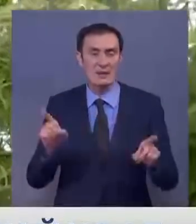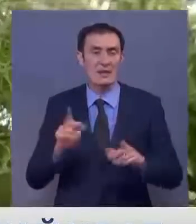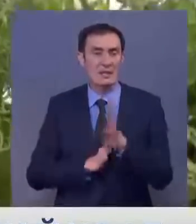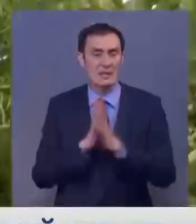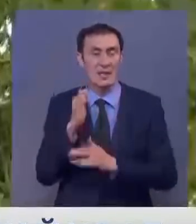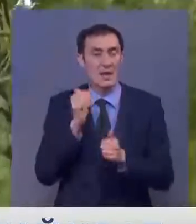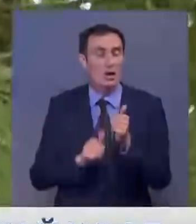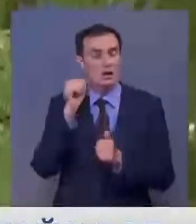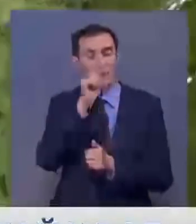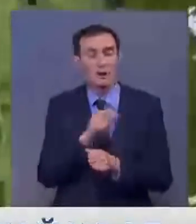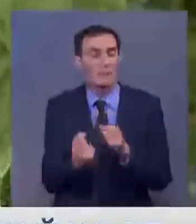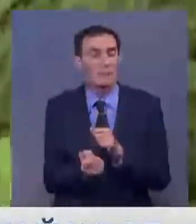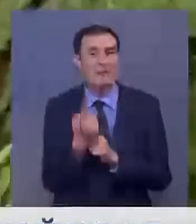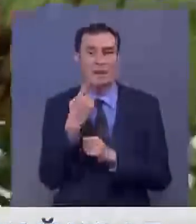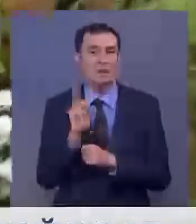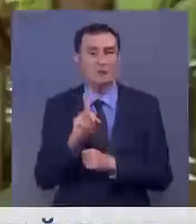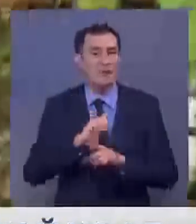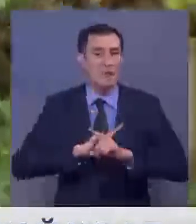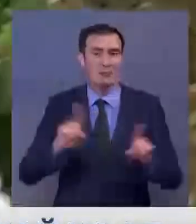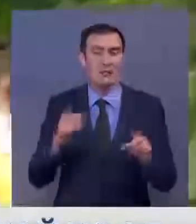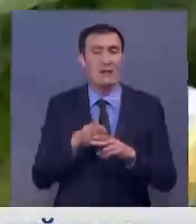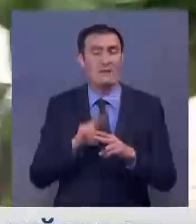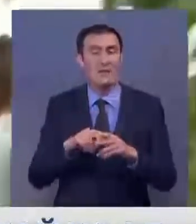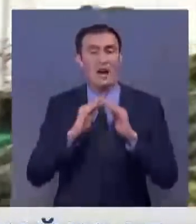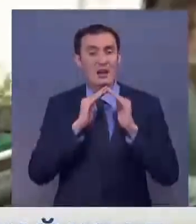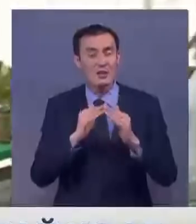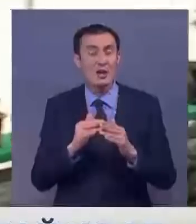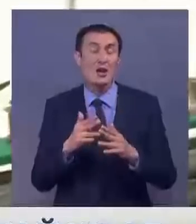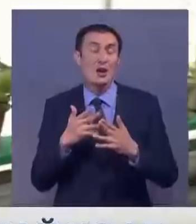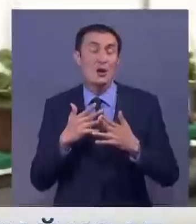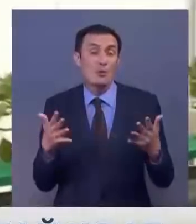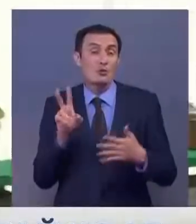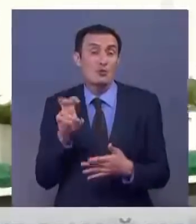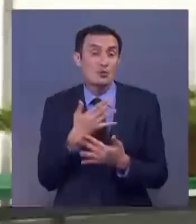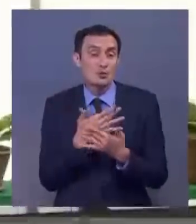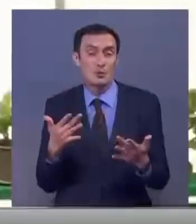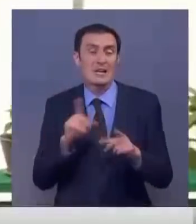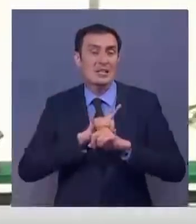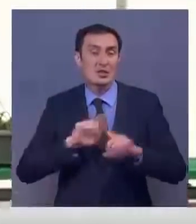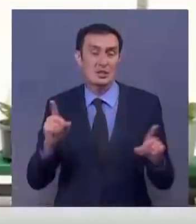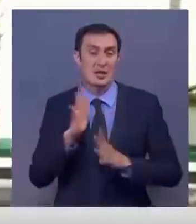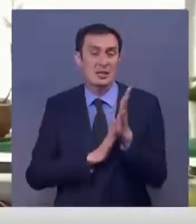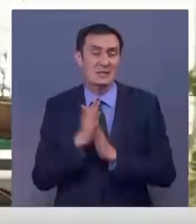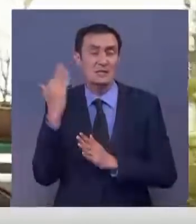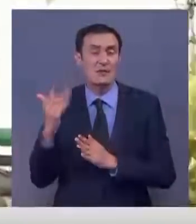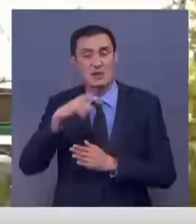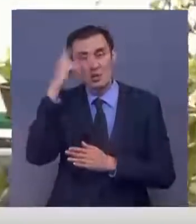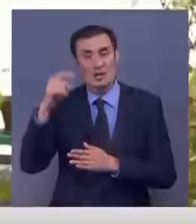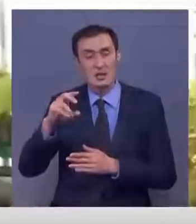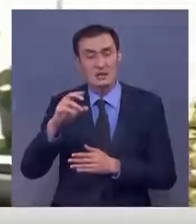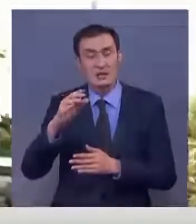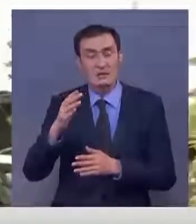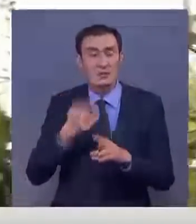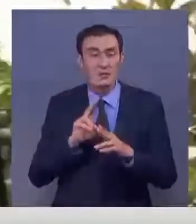здесь появляется что-то необычное. В этой оранжерее растет более 200 видов экзотических растений тропиков и субтропиков. Некоторые из